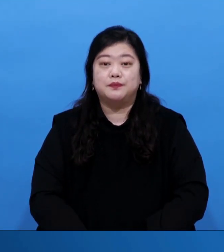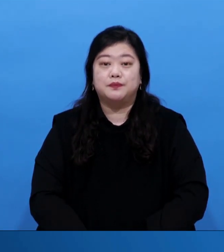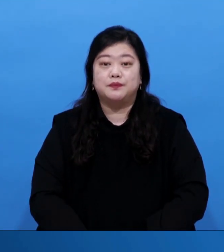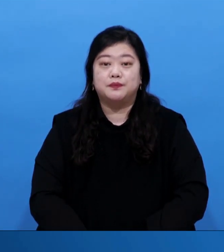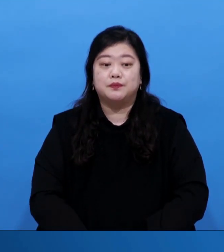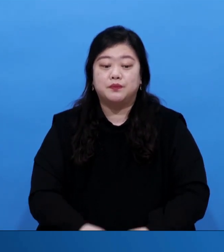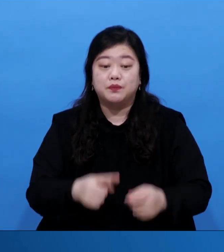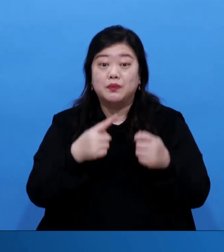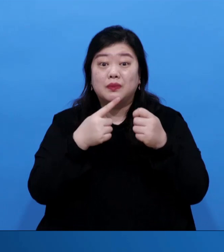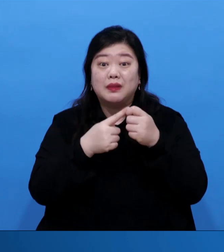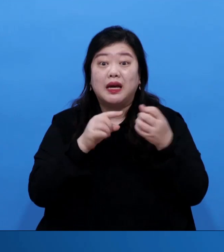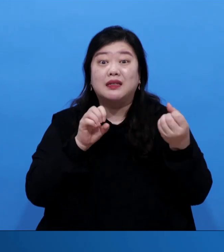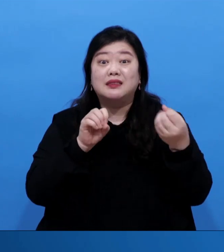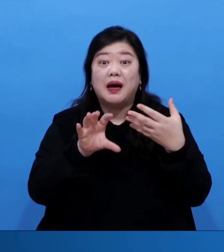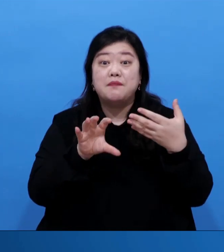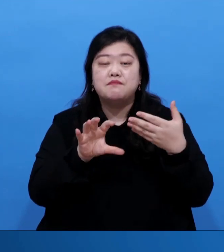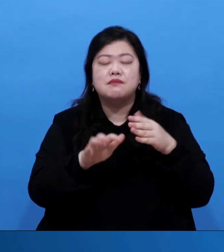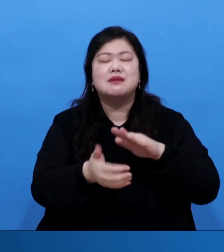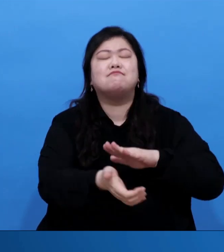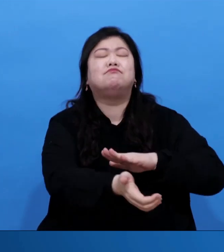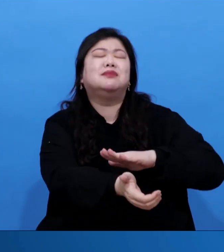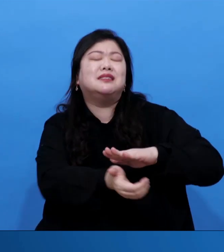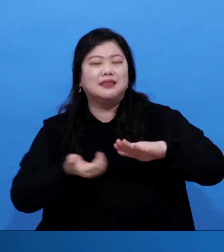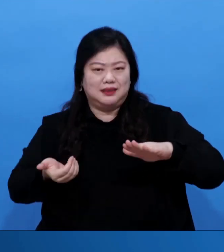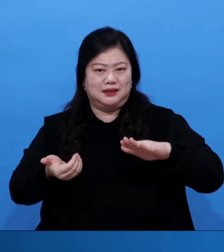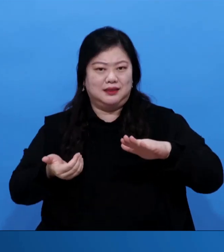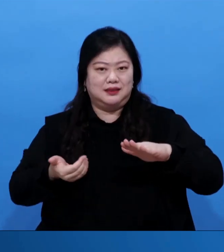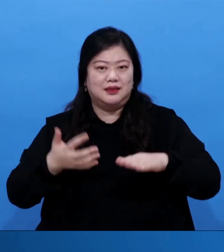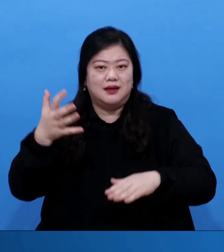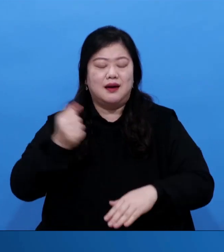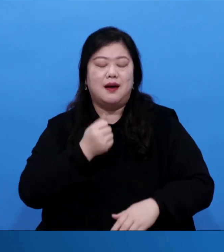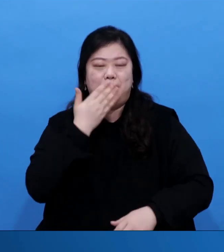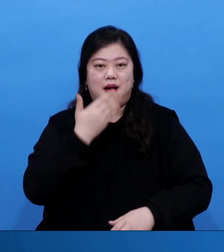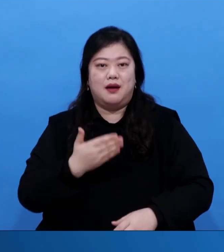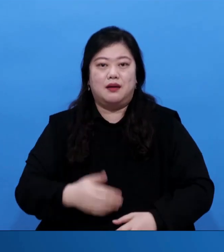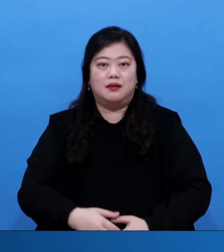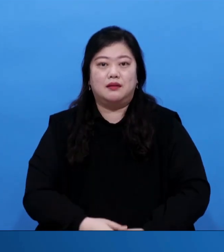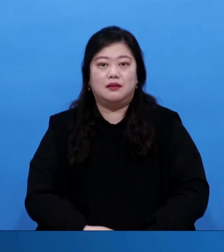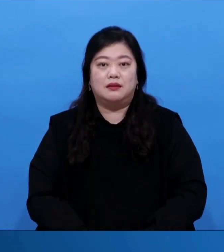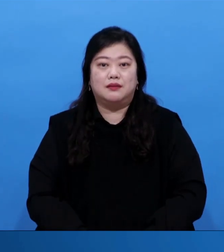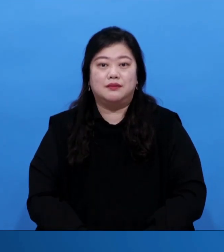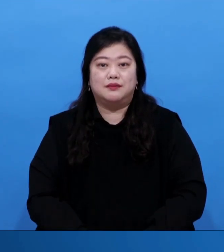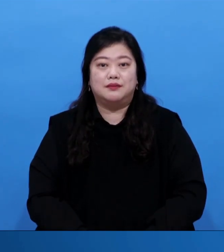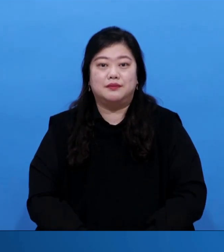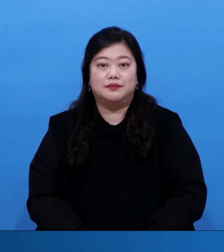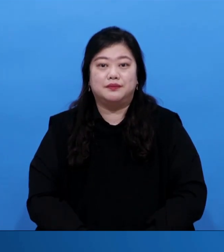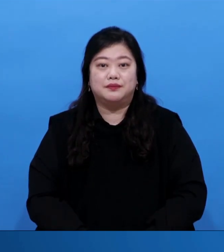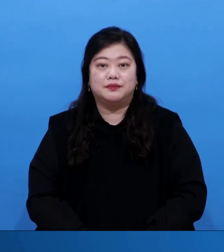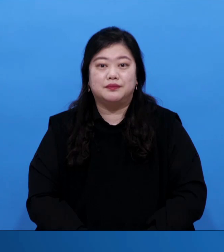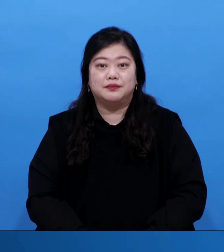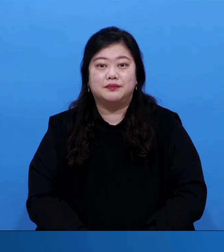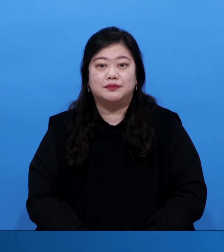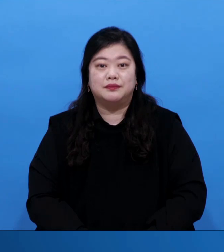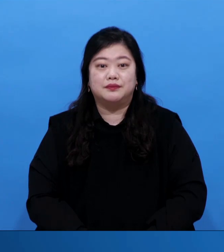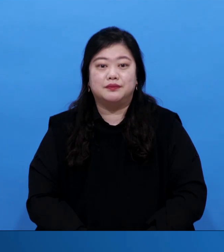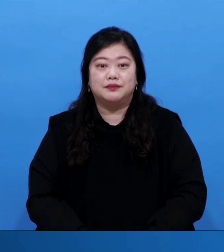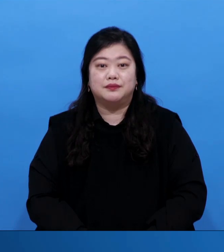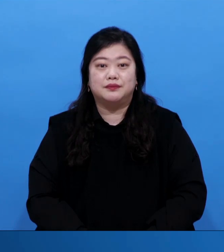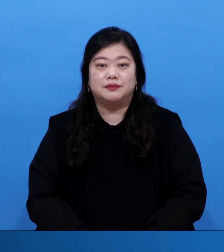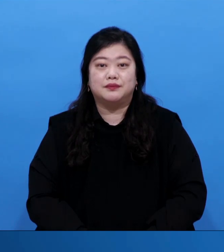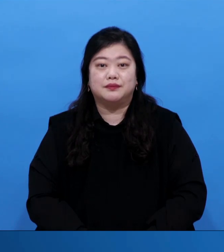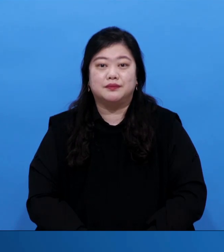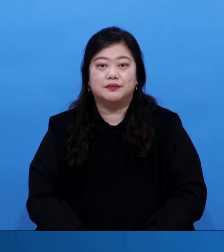이게 딱 보여요. What can you see? Answers in advance. 미리 응답이 딱 오는 거예요. That you see answers in advance. 이 기도를 하고